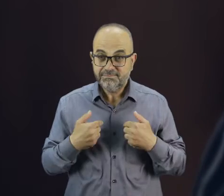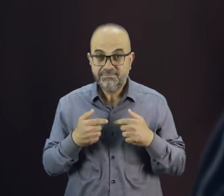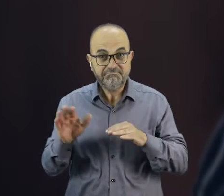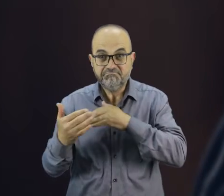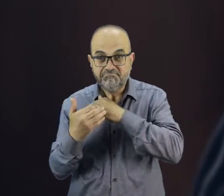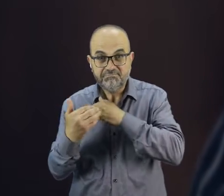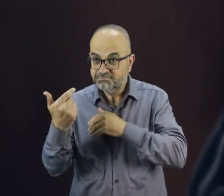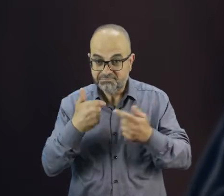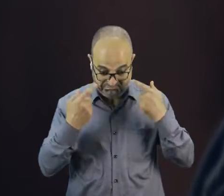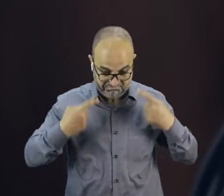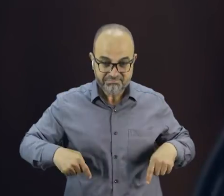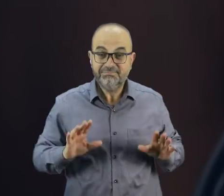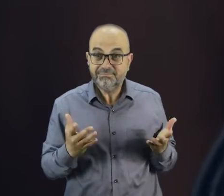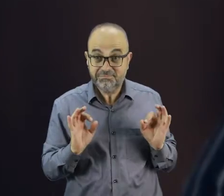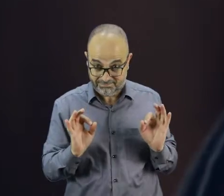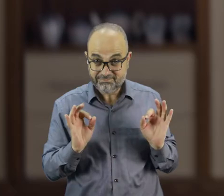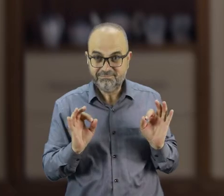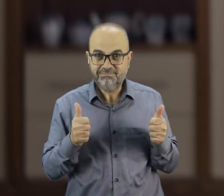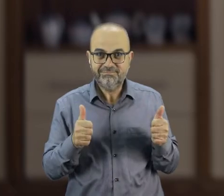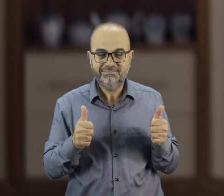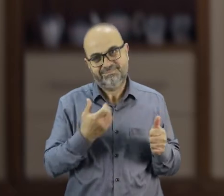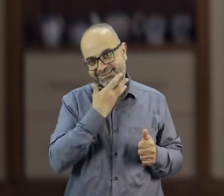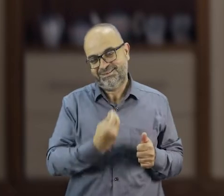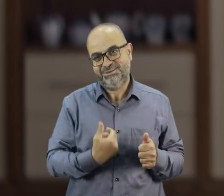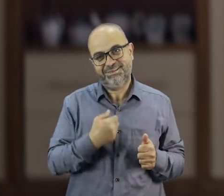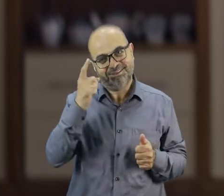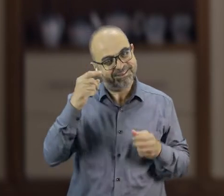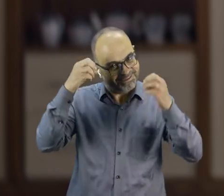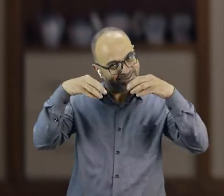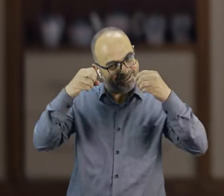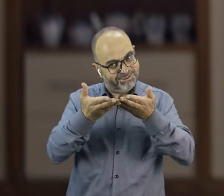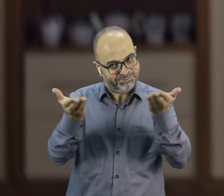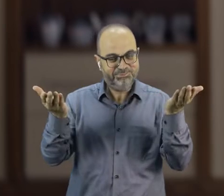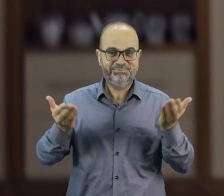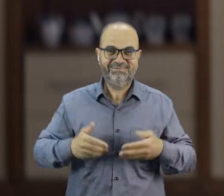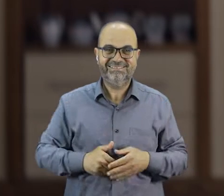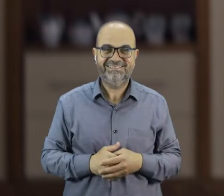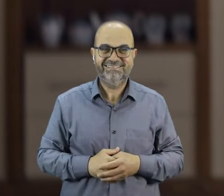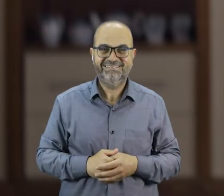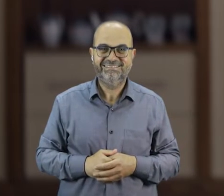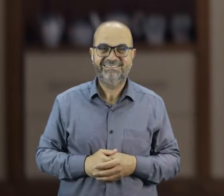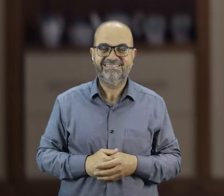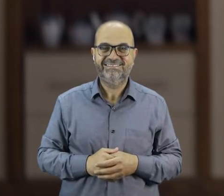في أي اعتراض أي تمام نطلع حلوين الله يرضى عليكم.